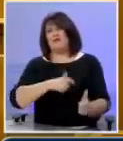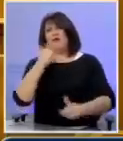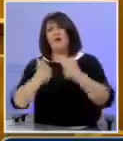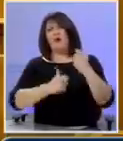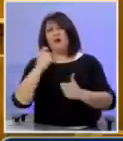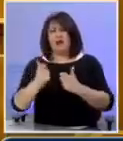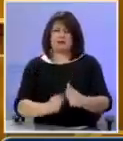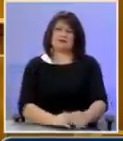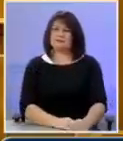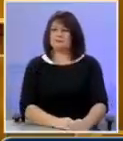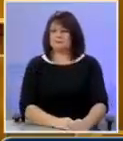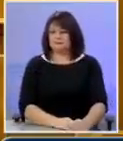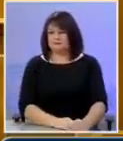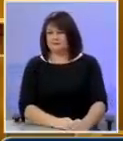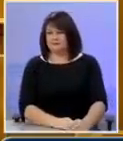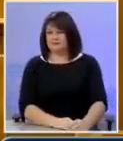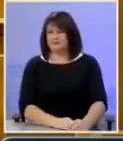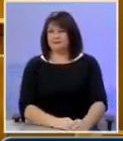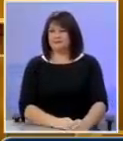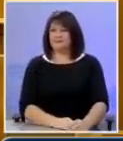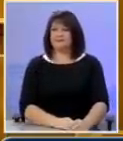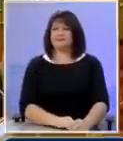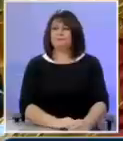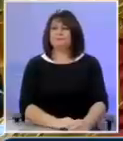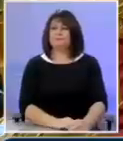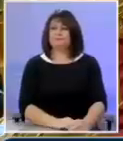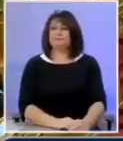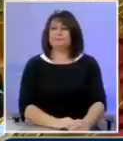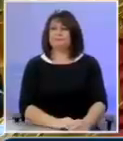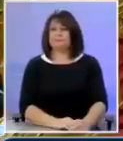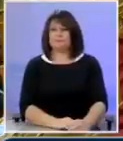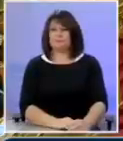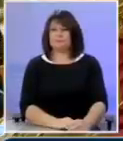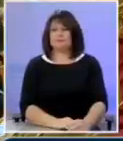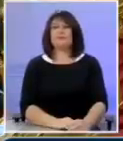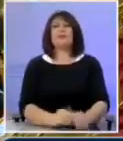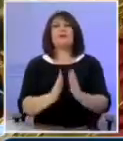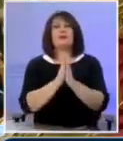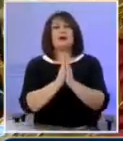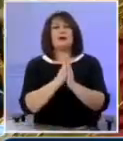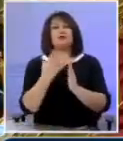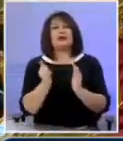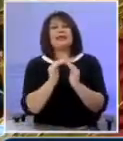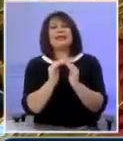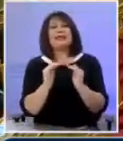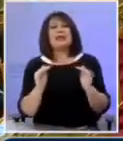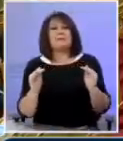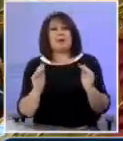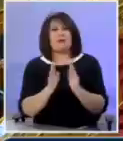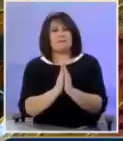σας θα παρακαλούσα θα παρακαλούσα να υπάρξει μια